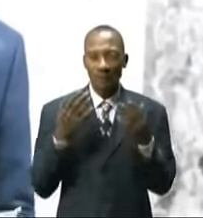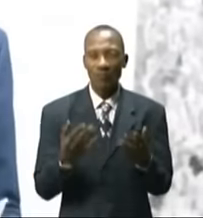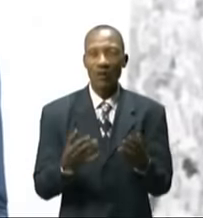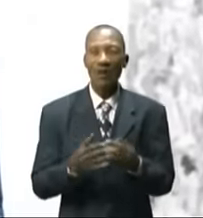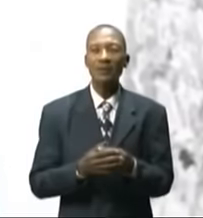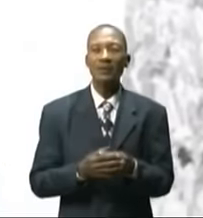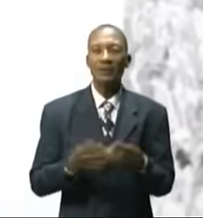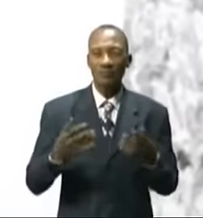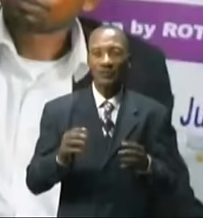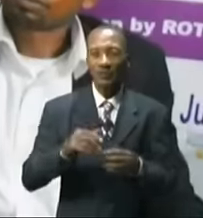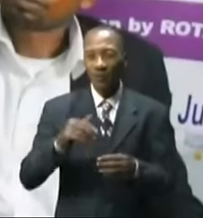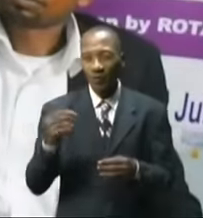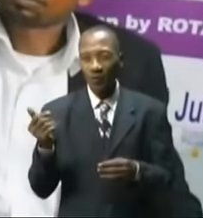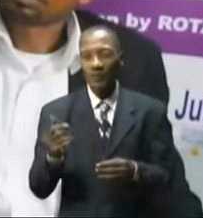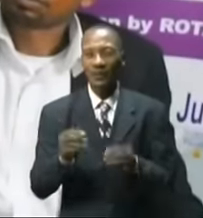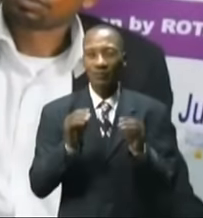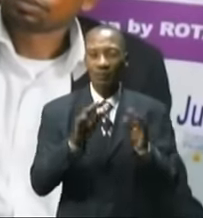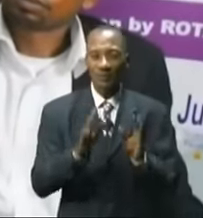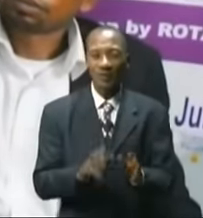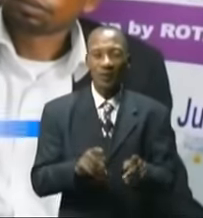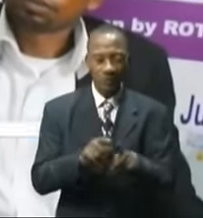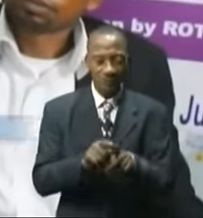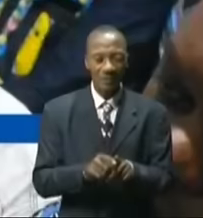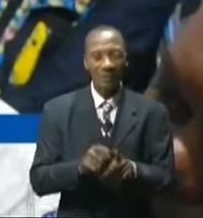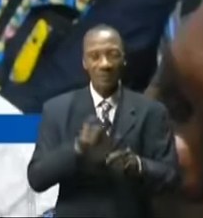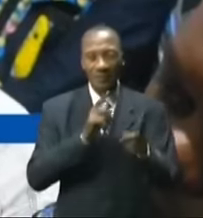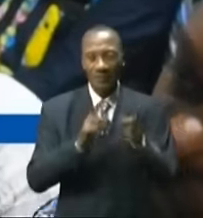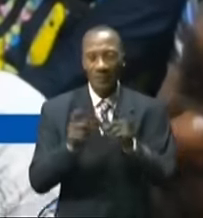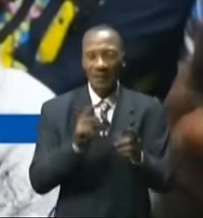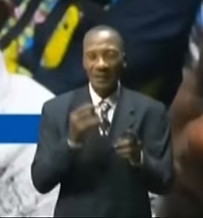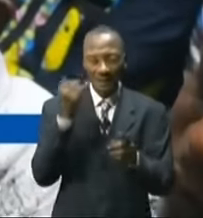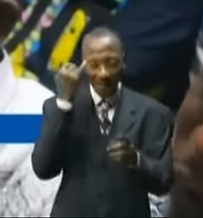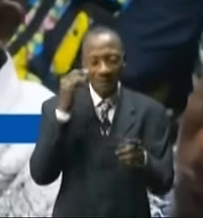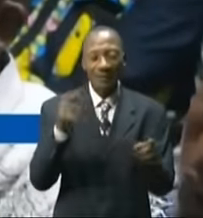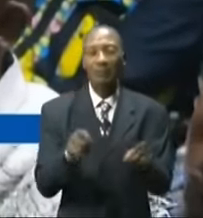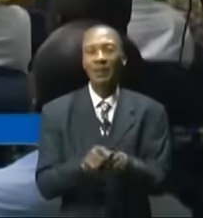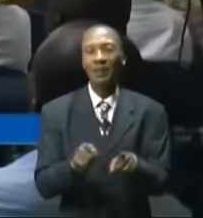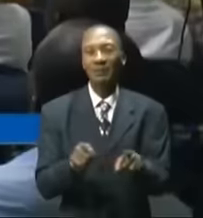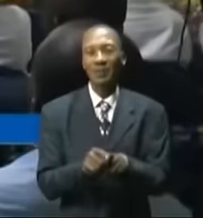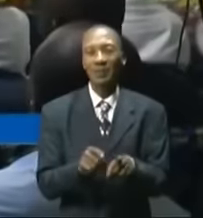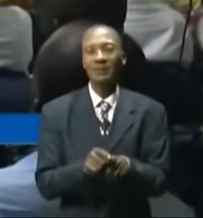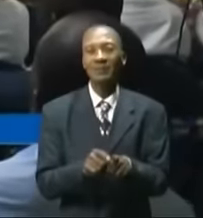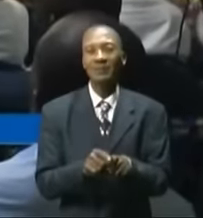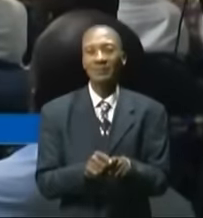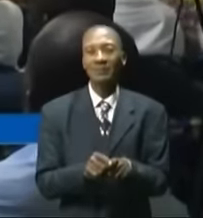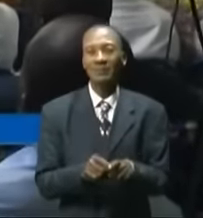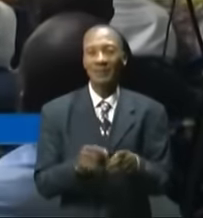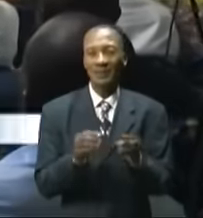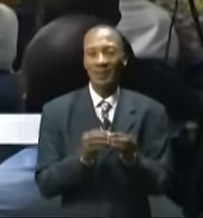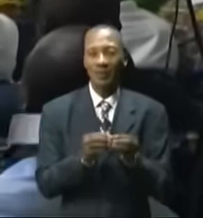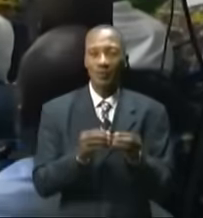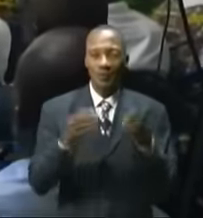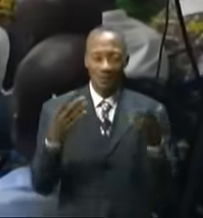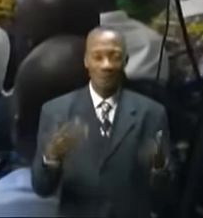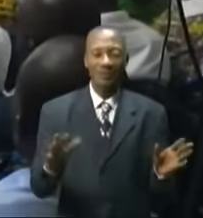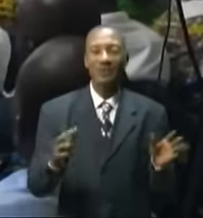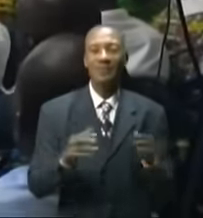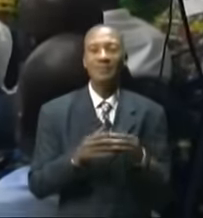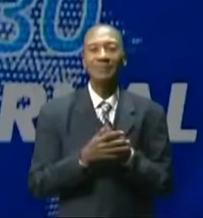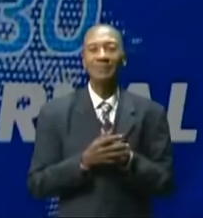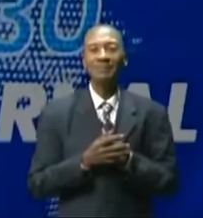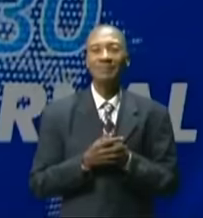scientifiques ont pris l'engagement d'écouler toutes ces résolutions sous forme de recommandations à proposer au pouvoir public.